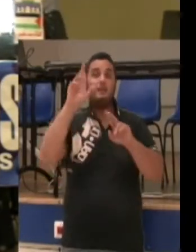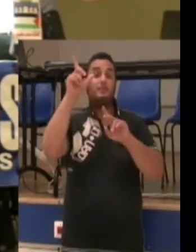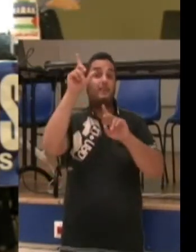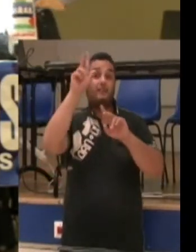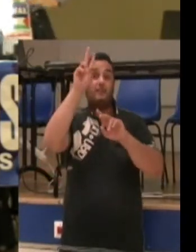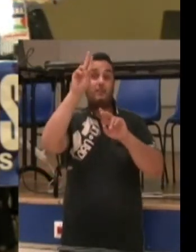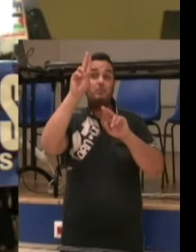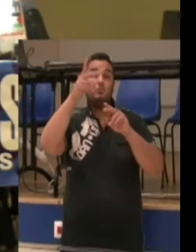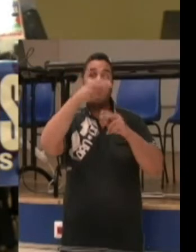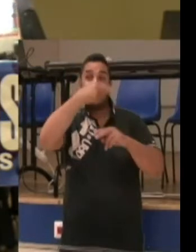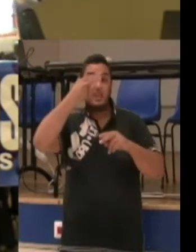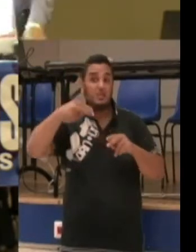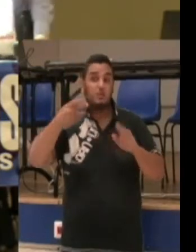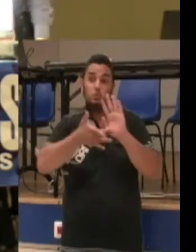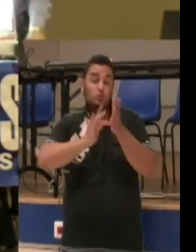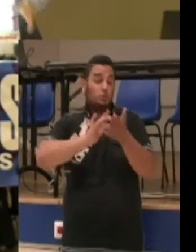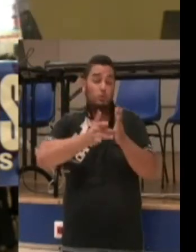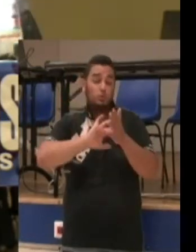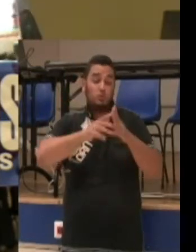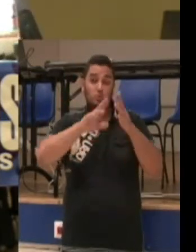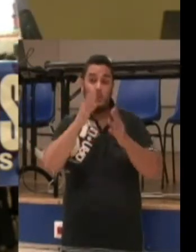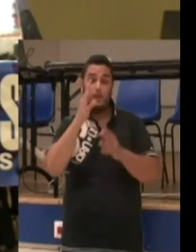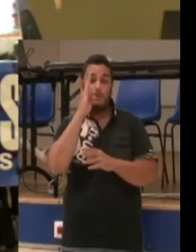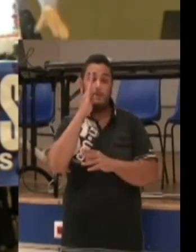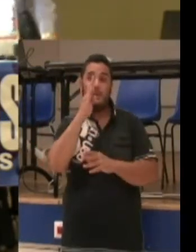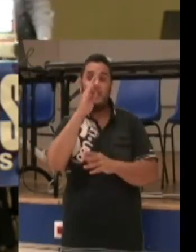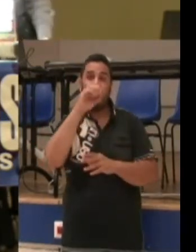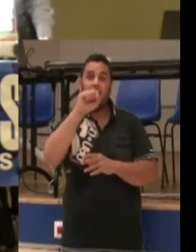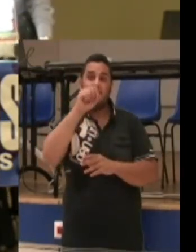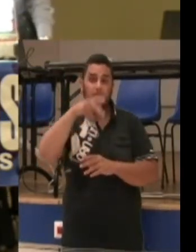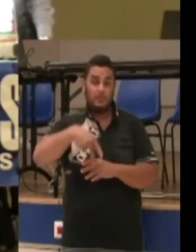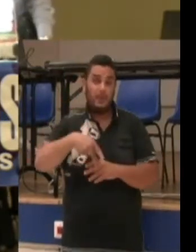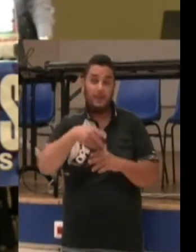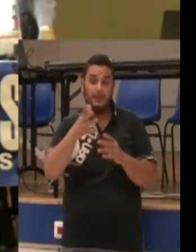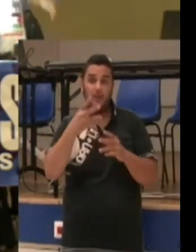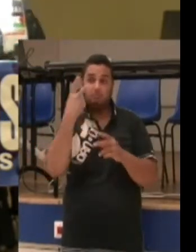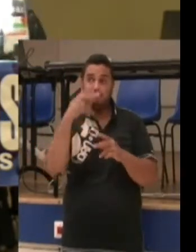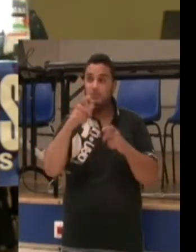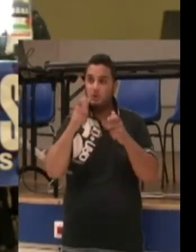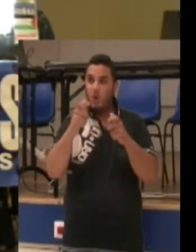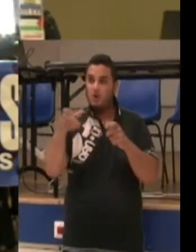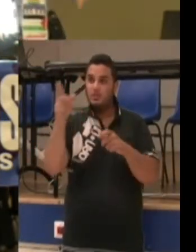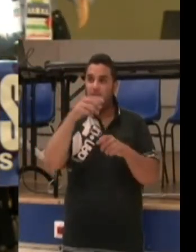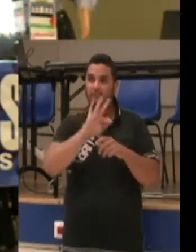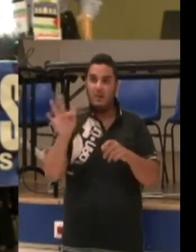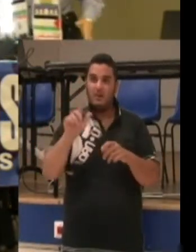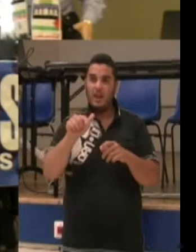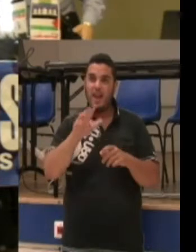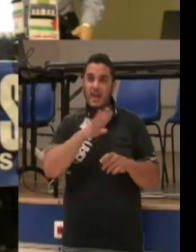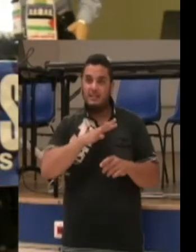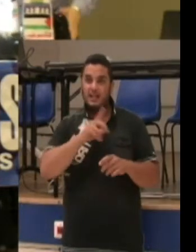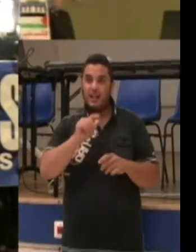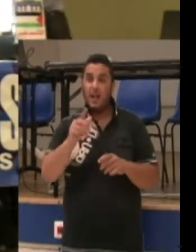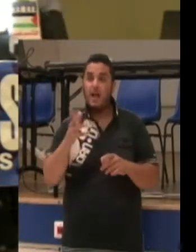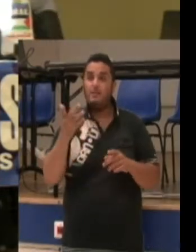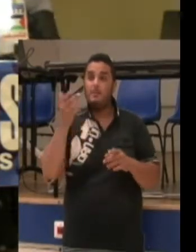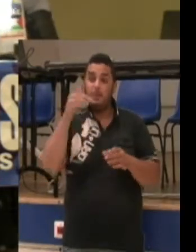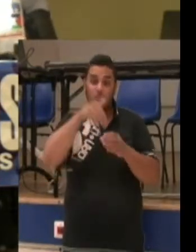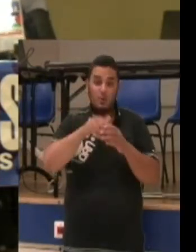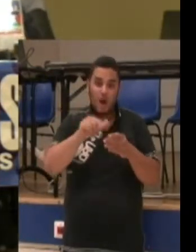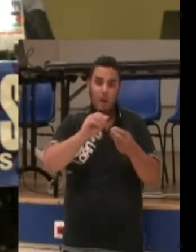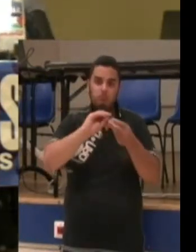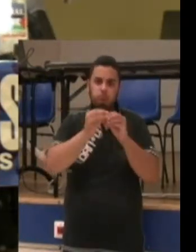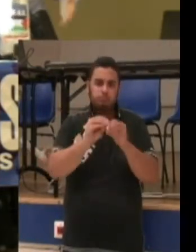CBSP, c'est votre chance, notre chance actuellement ici en France, malgré toutes les difficultés, les